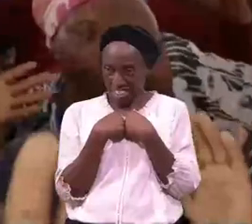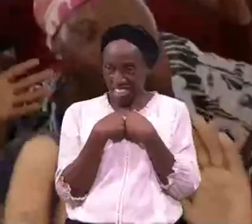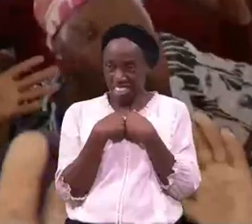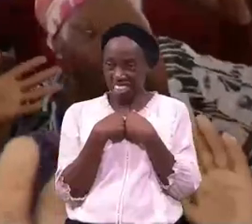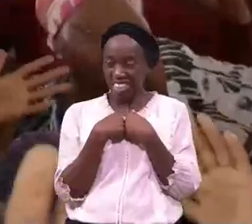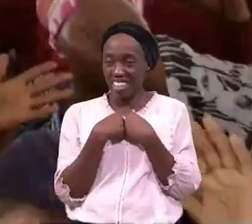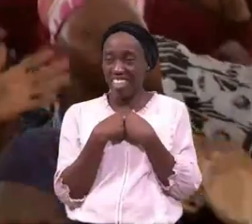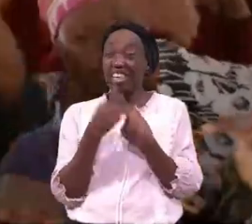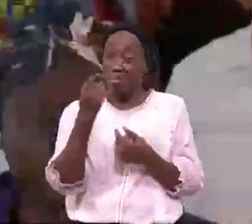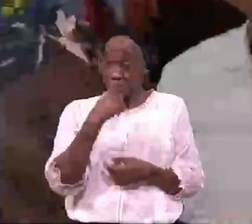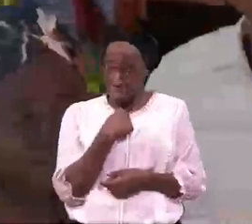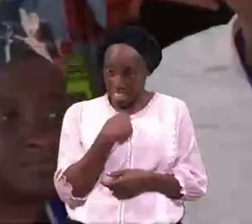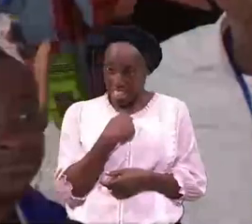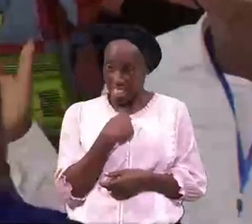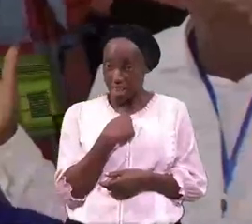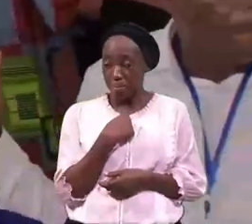moi,